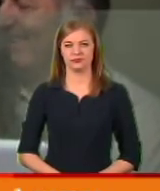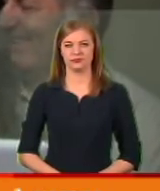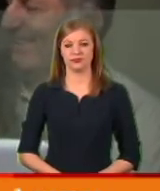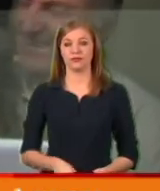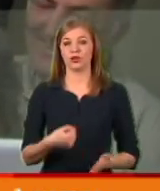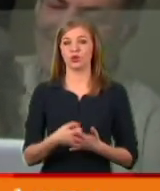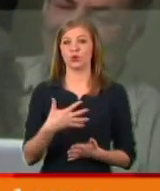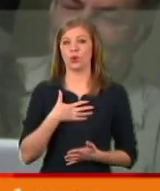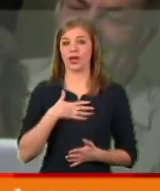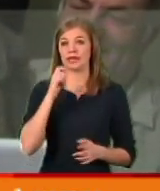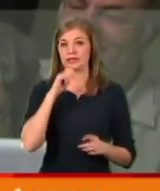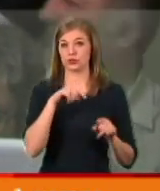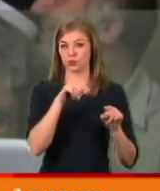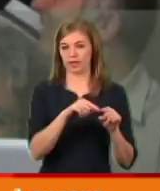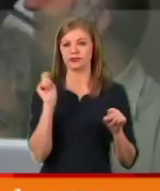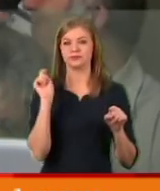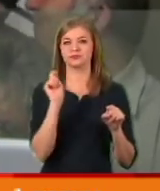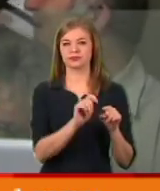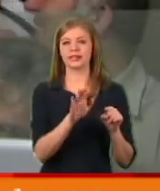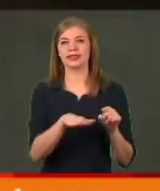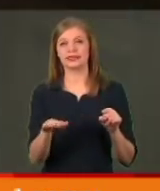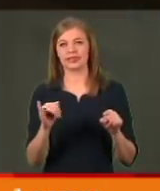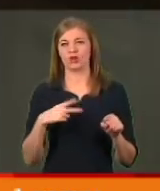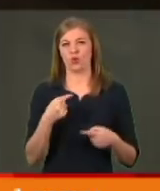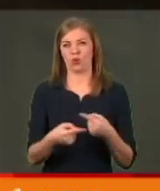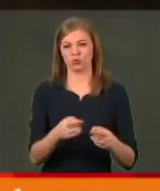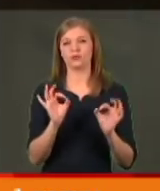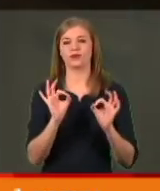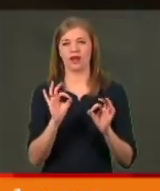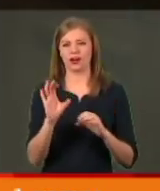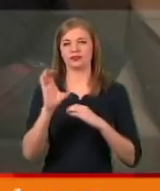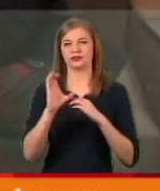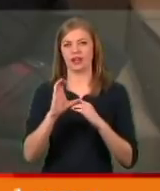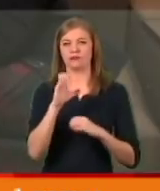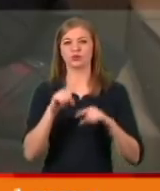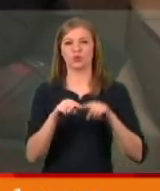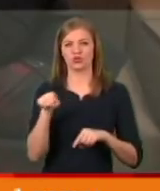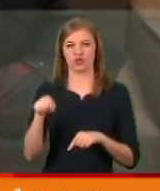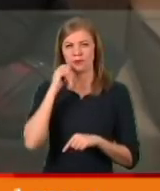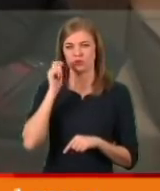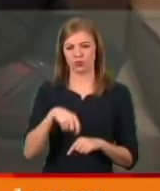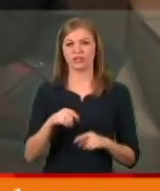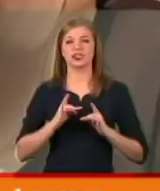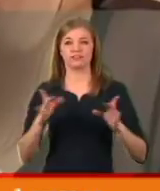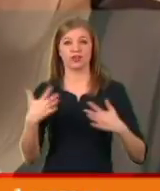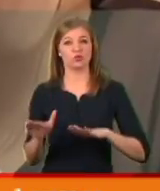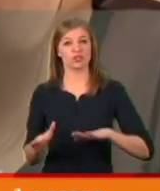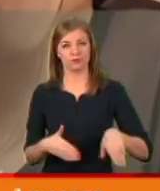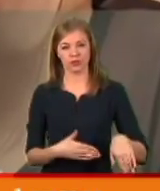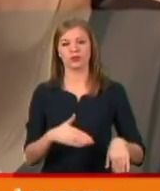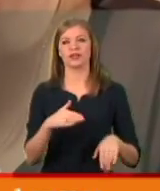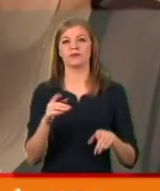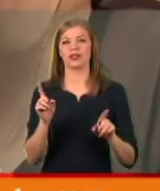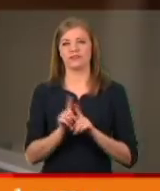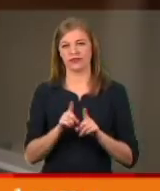До канадських українців одутів приїздять діти та онуки. Якраз скайп з родичами з України. Хоч свята вже минули,